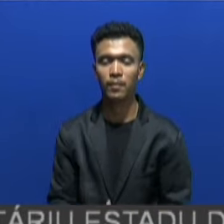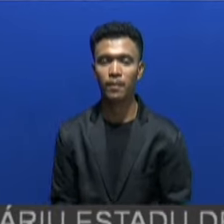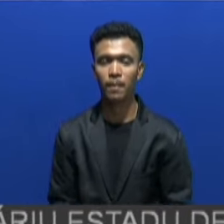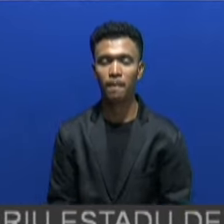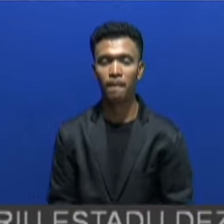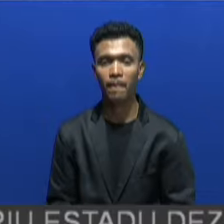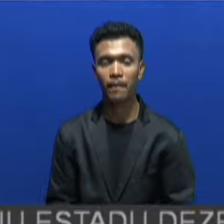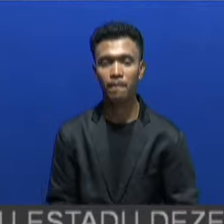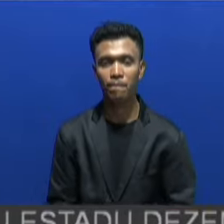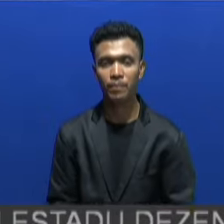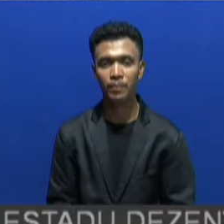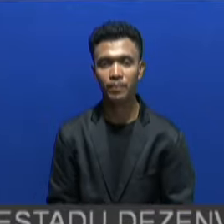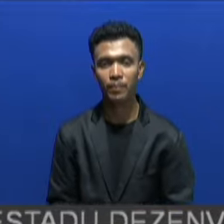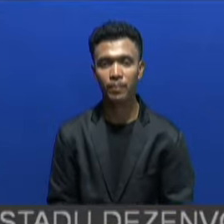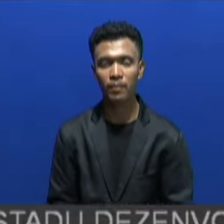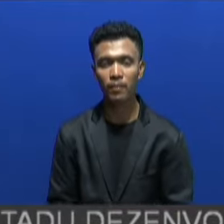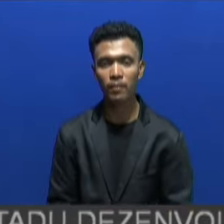niune. Tala neoni.